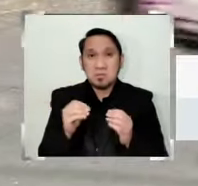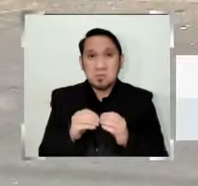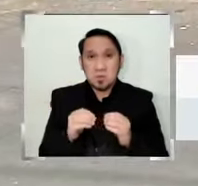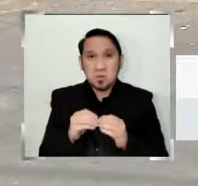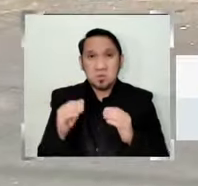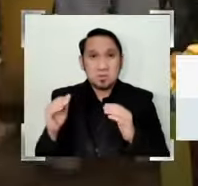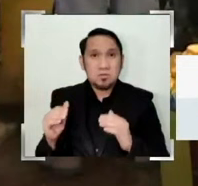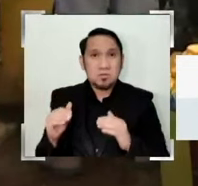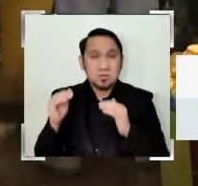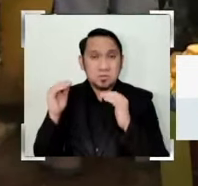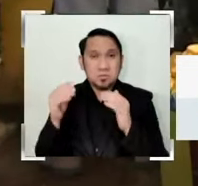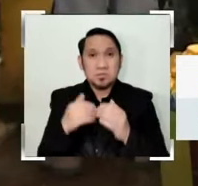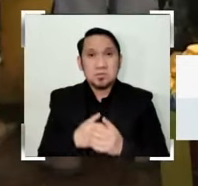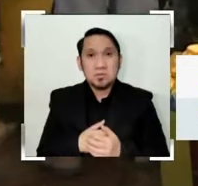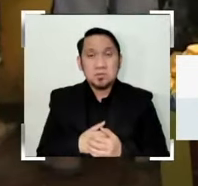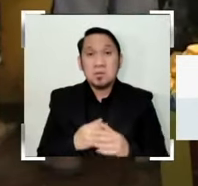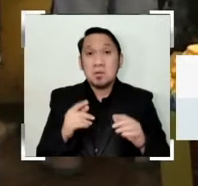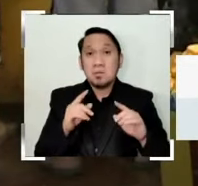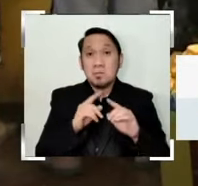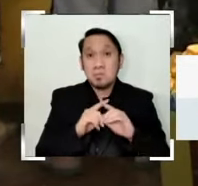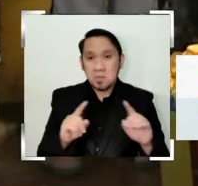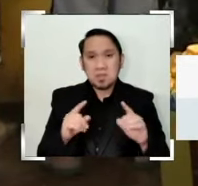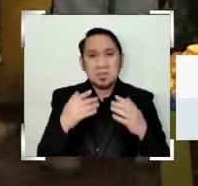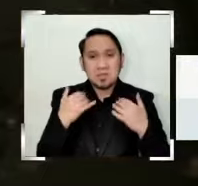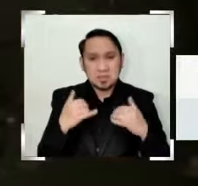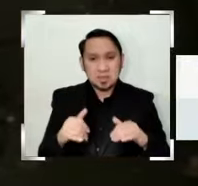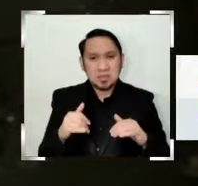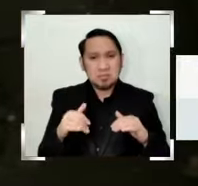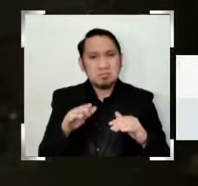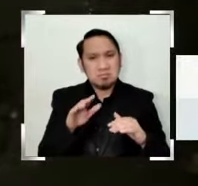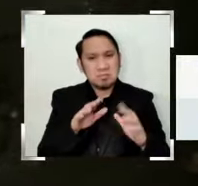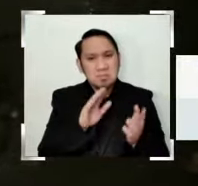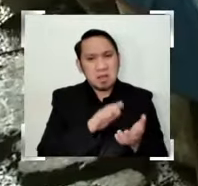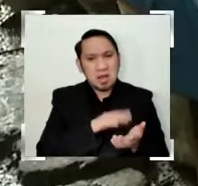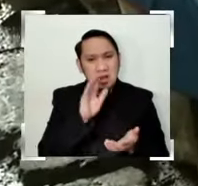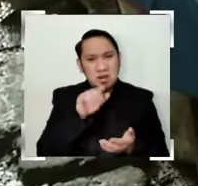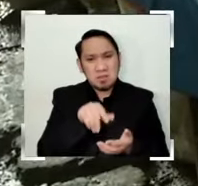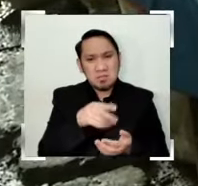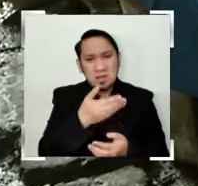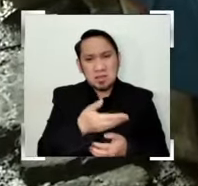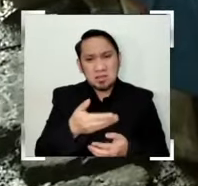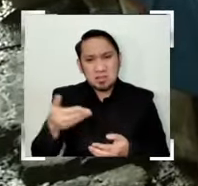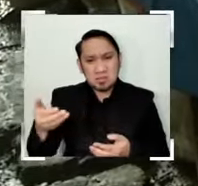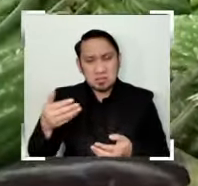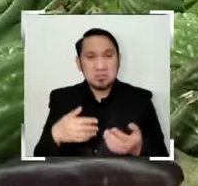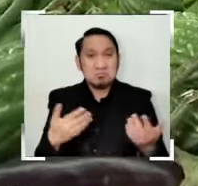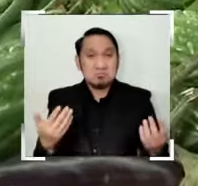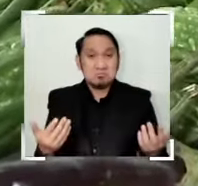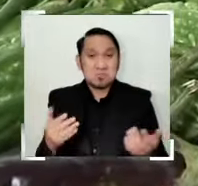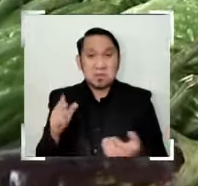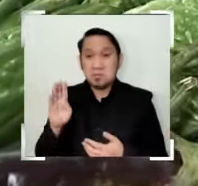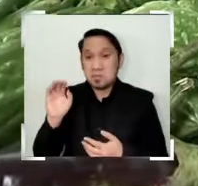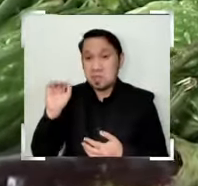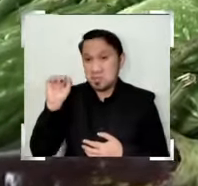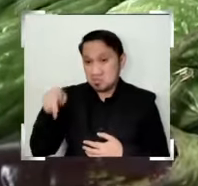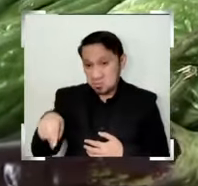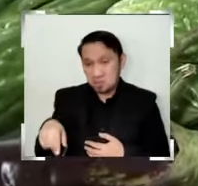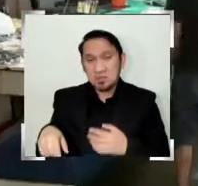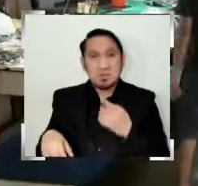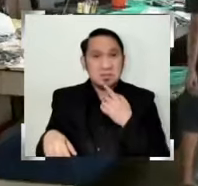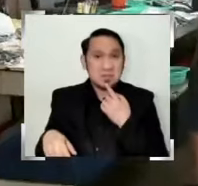sa kabilang banda, mataas pa rin ang presyo ng mga bilihin. Sa pagtataya ng Bangko Sentral ng Pilipinas, aabot